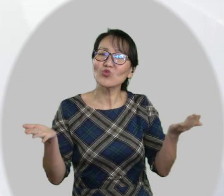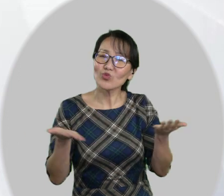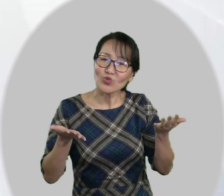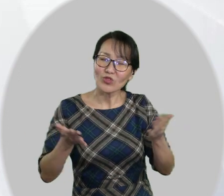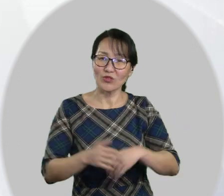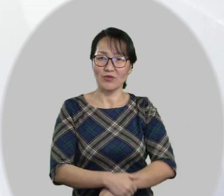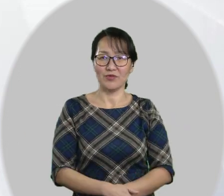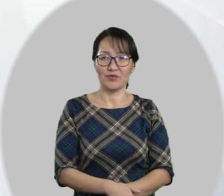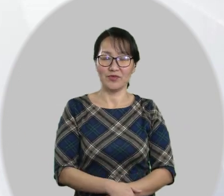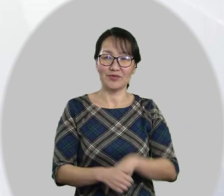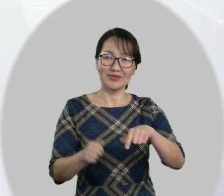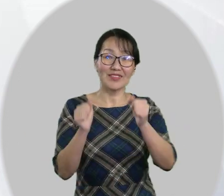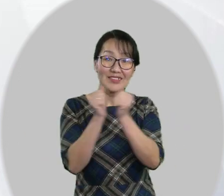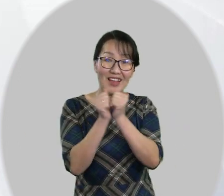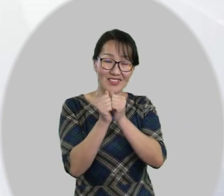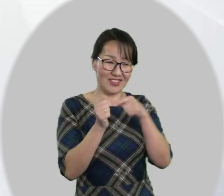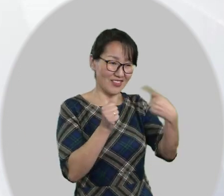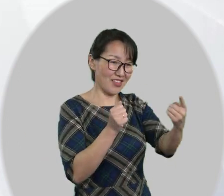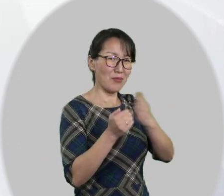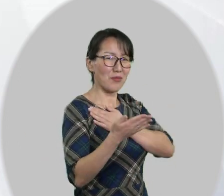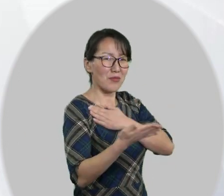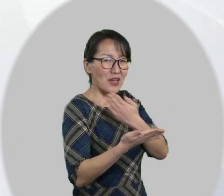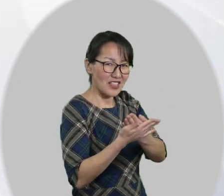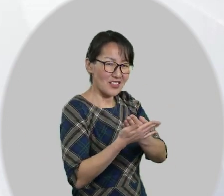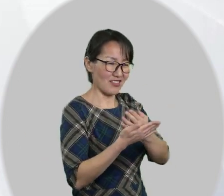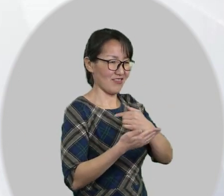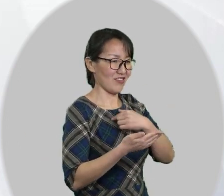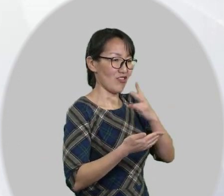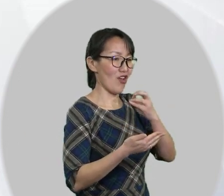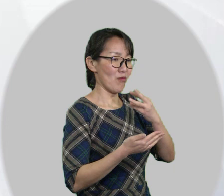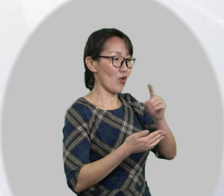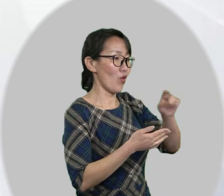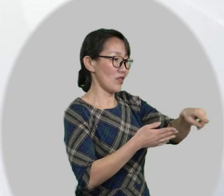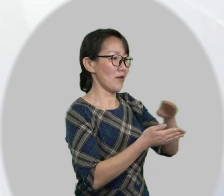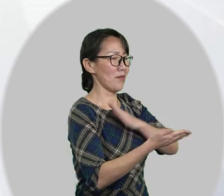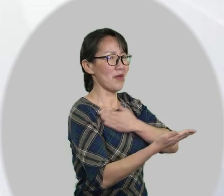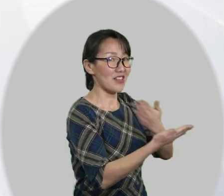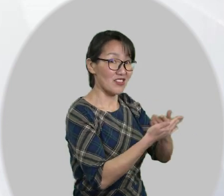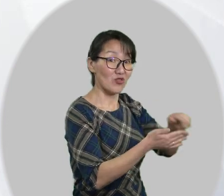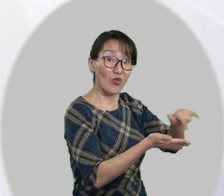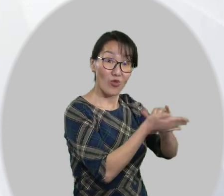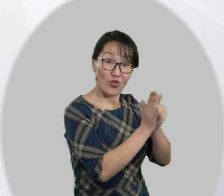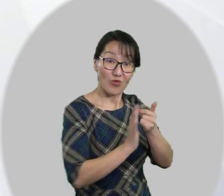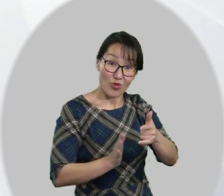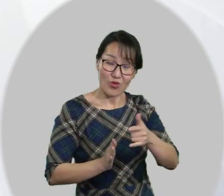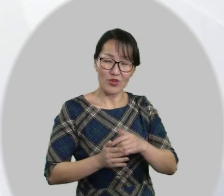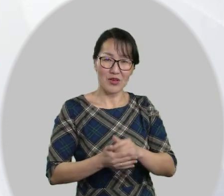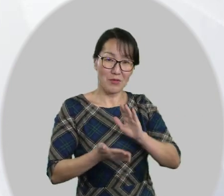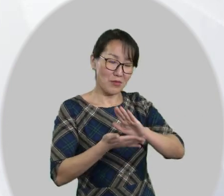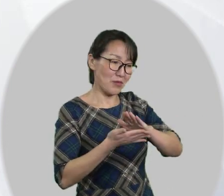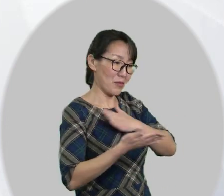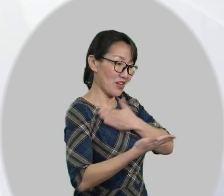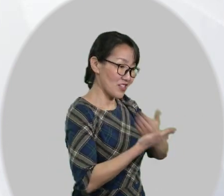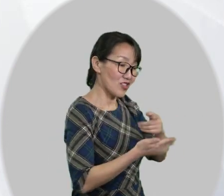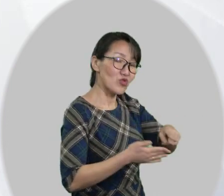бол найзтай баярсан сэтгэлээ номин маань илэрхийлсэн ийм утгатай байгаа. За тэгвэл энэ